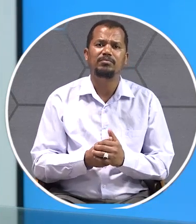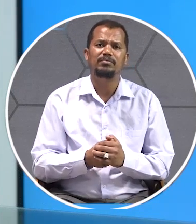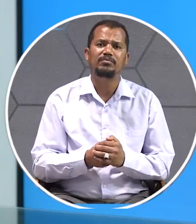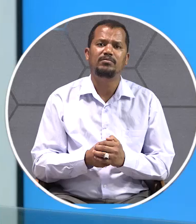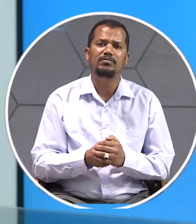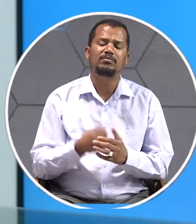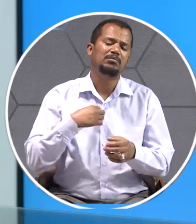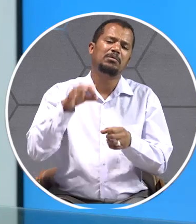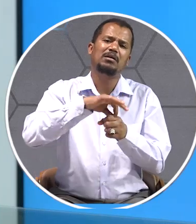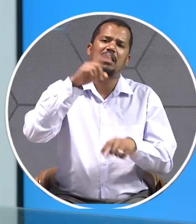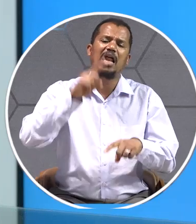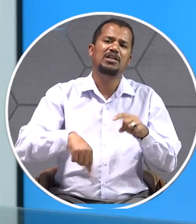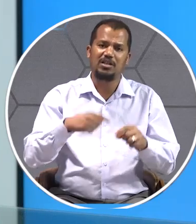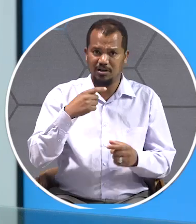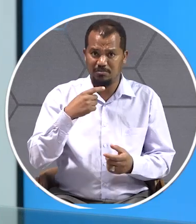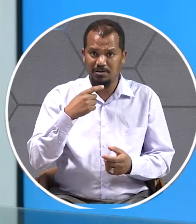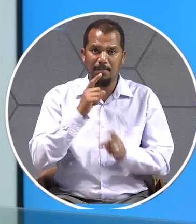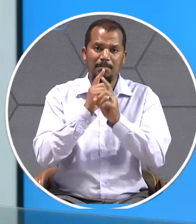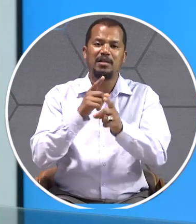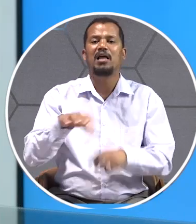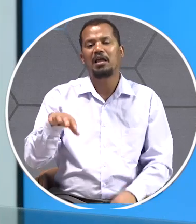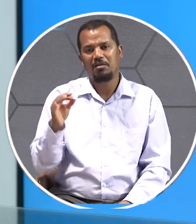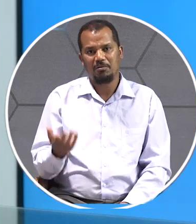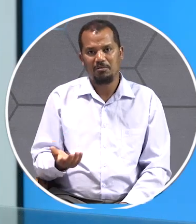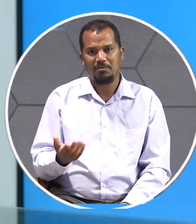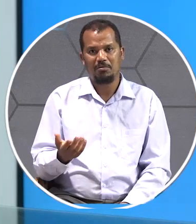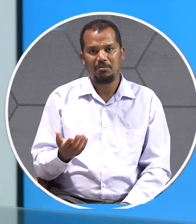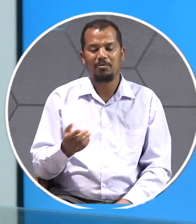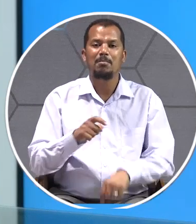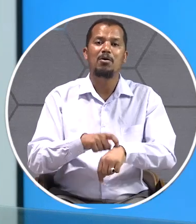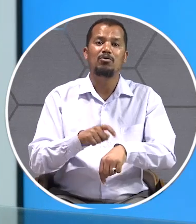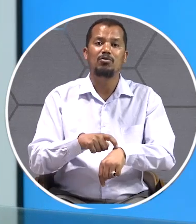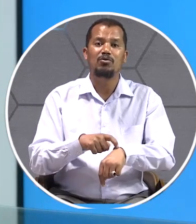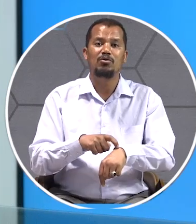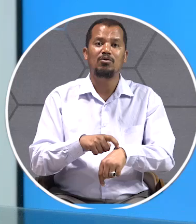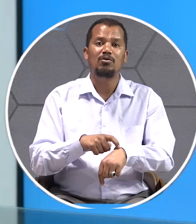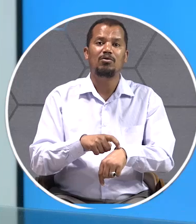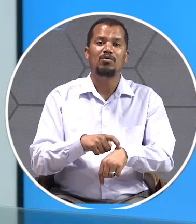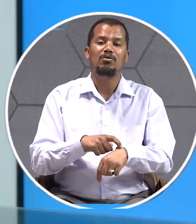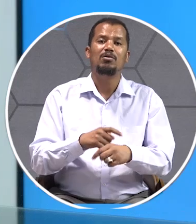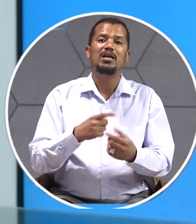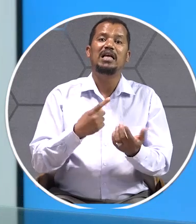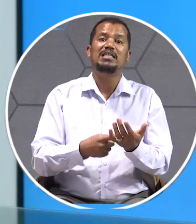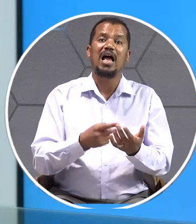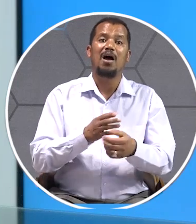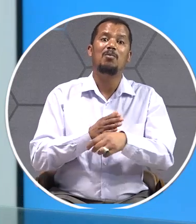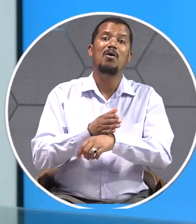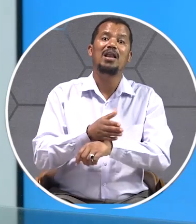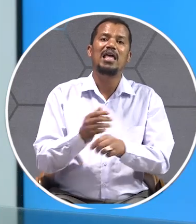ልንቀጥር አንችልም የሚል መልስ አገኘው በወቅቱ ከሰስ ምናምን የሚባሉ ነገሮች የትኛውን